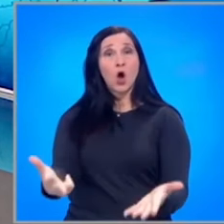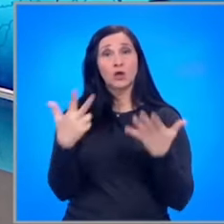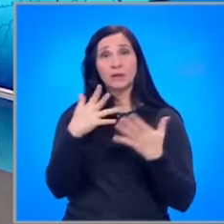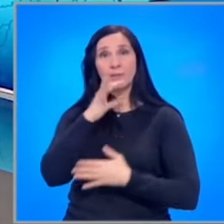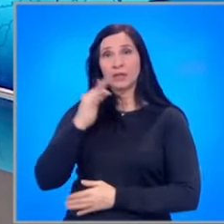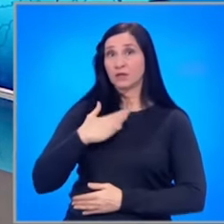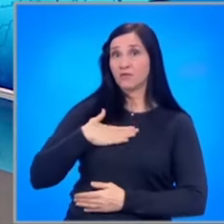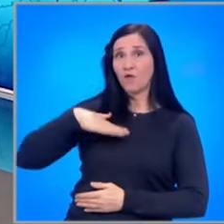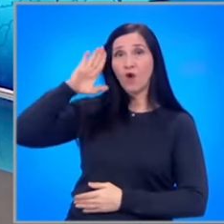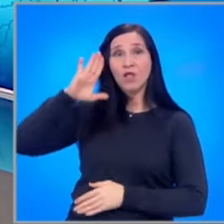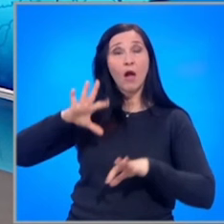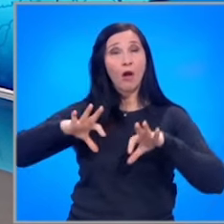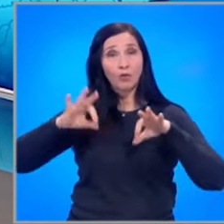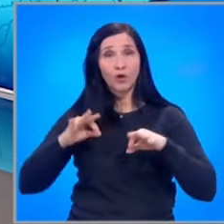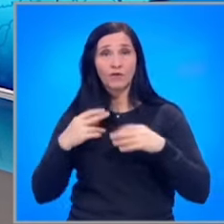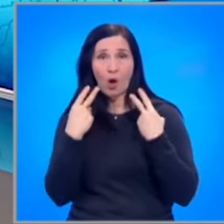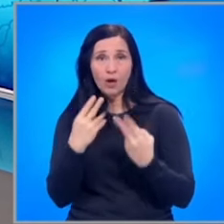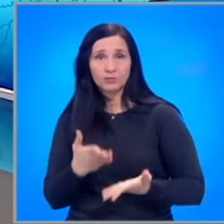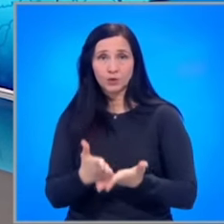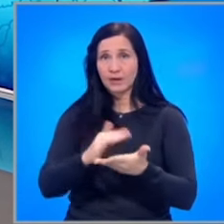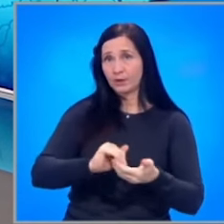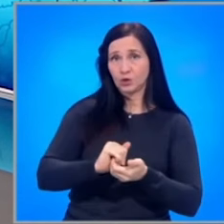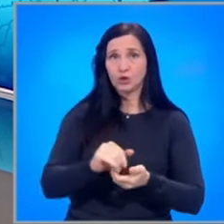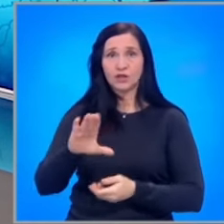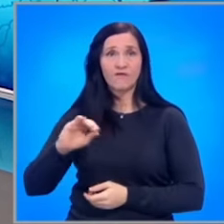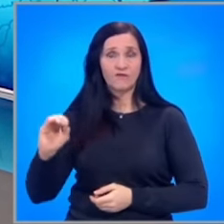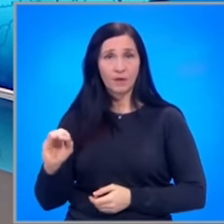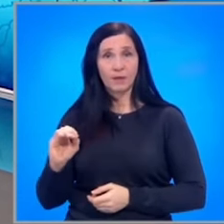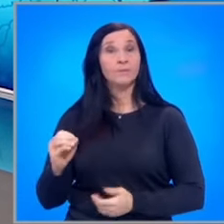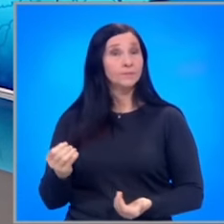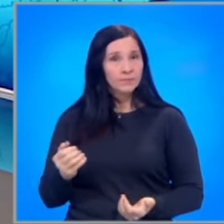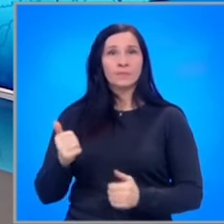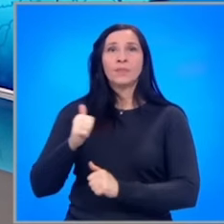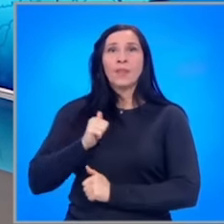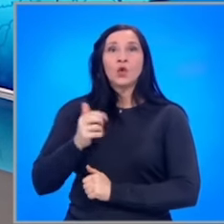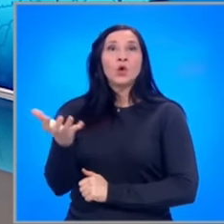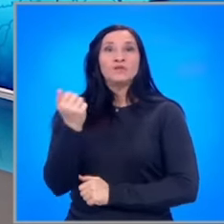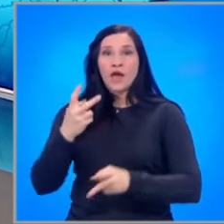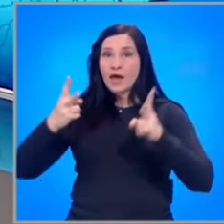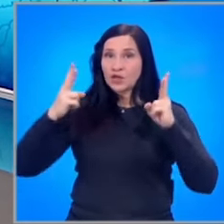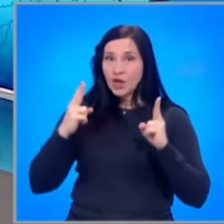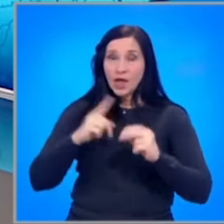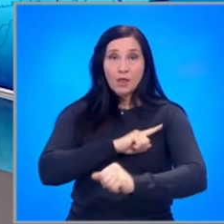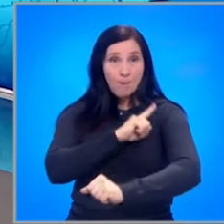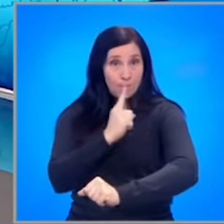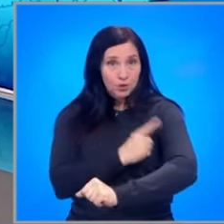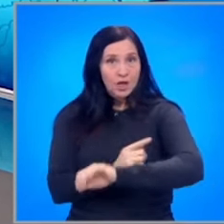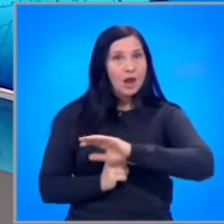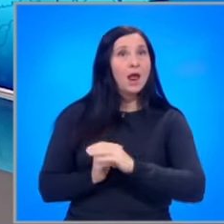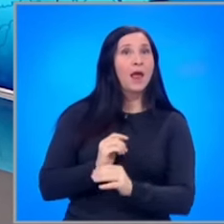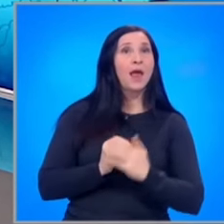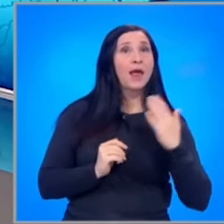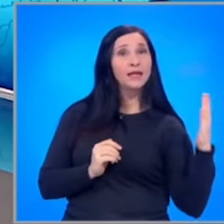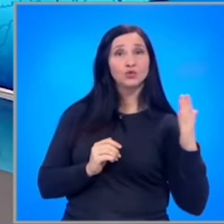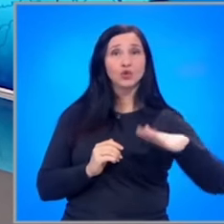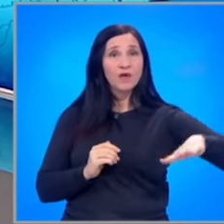8500 свои военни в готовност да окажат подкрепа на съюзниците си в Европа. НАТО взе решение да подсили източния си